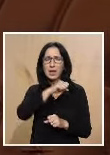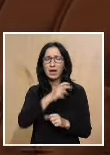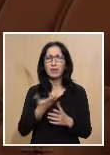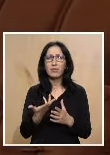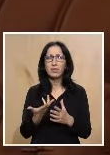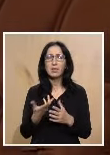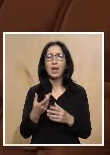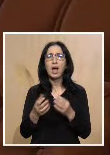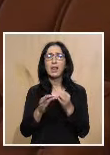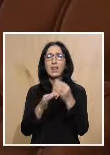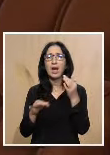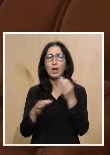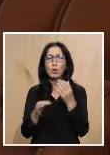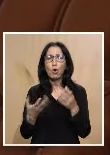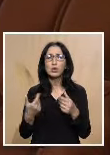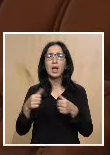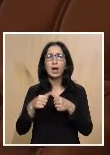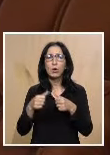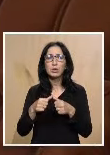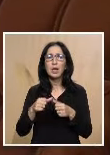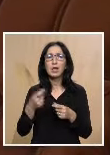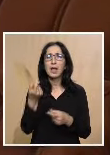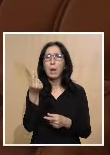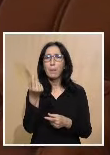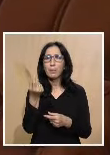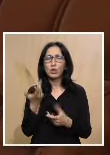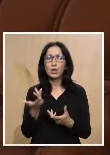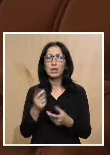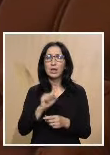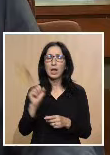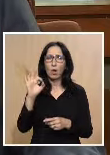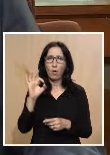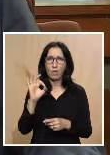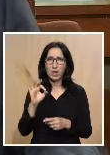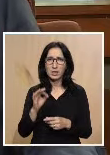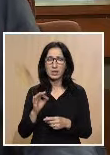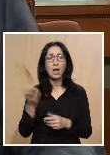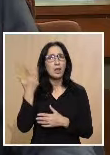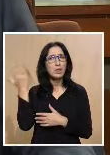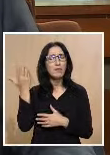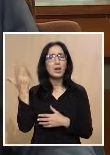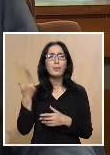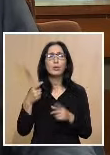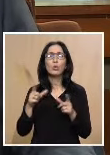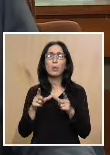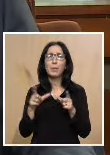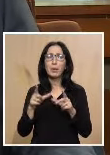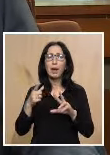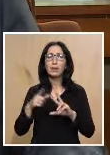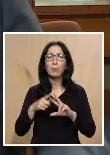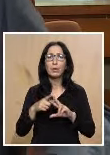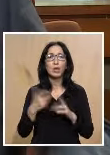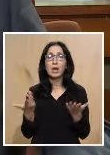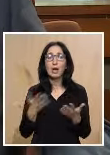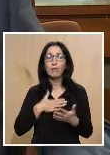царевица, на лоза, люцерна, пшеница, овес. А на времето, от времето на Митхат Паша,